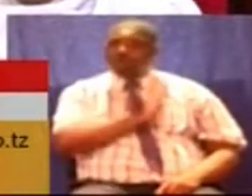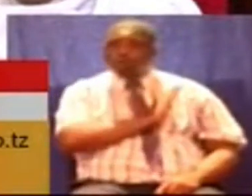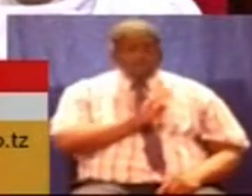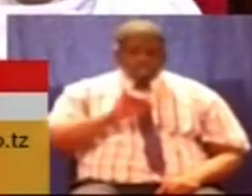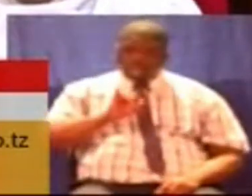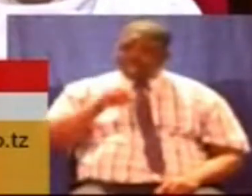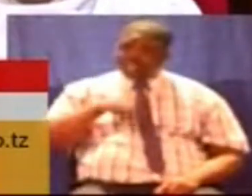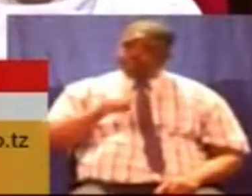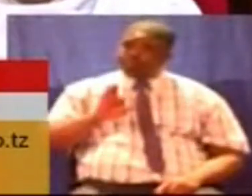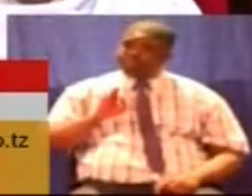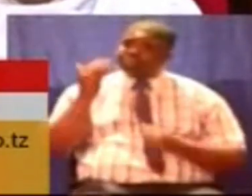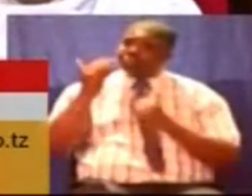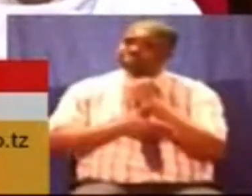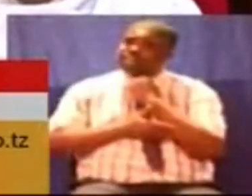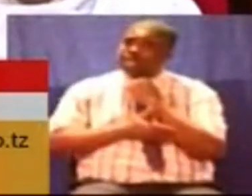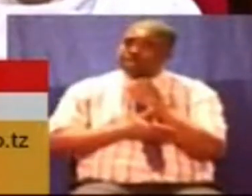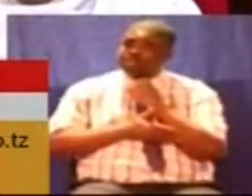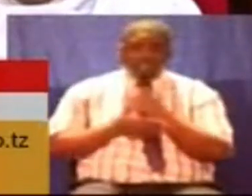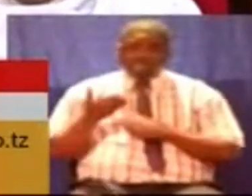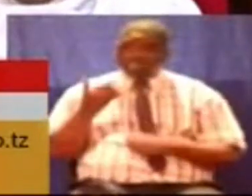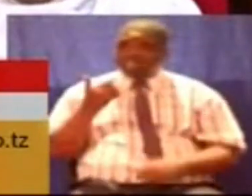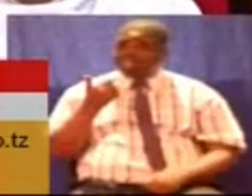IMF imeisamehe Tanzania dola